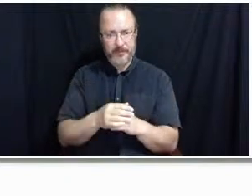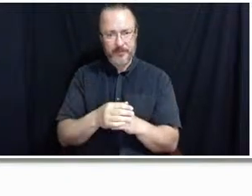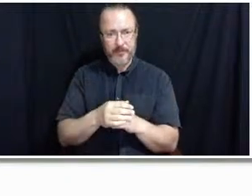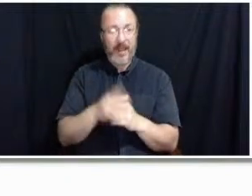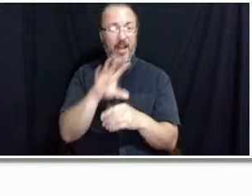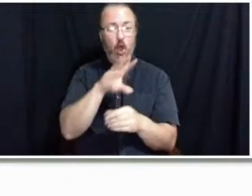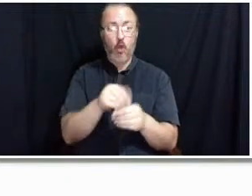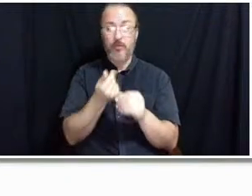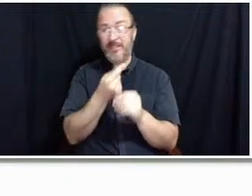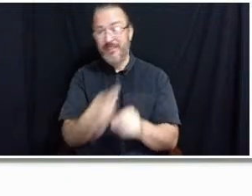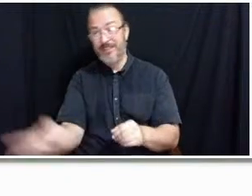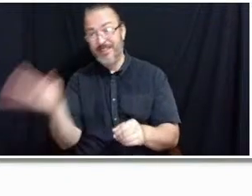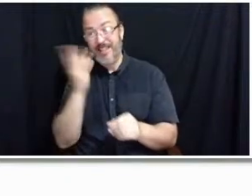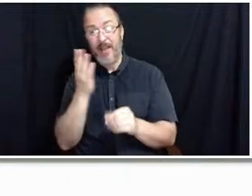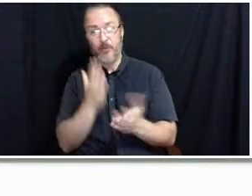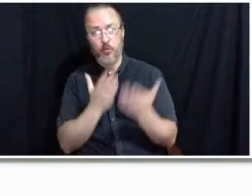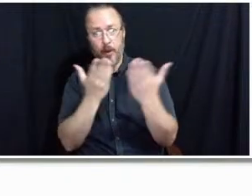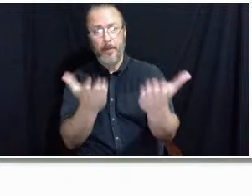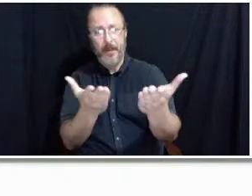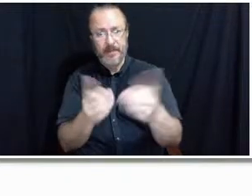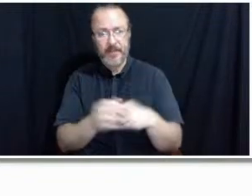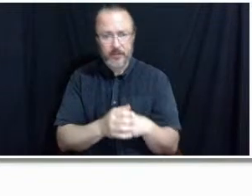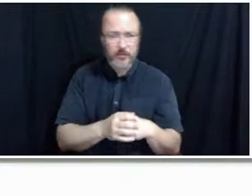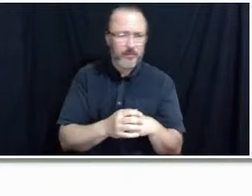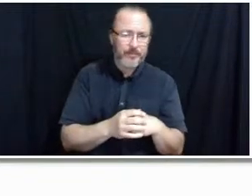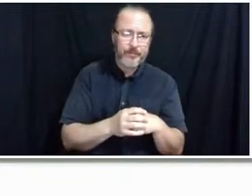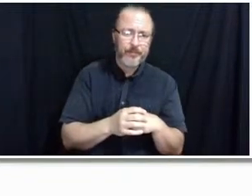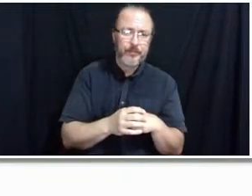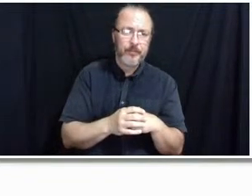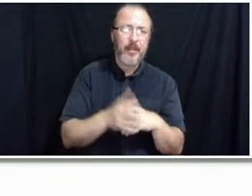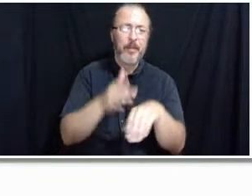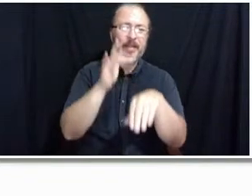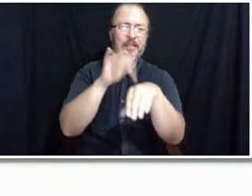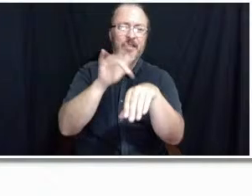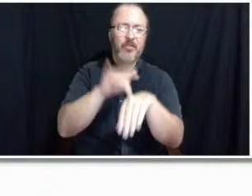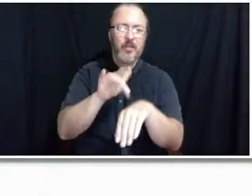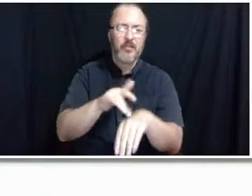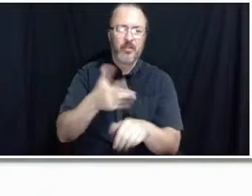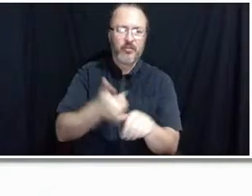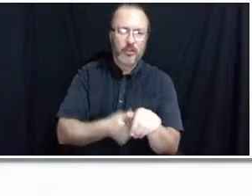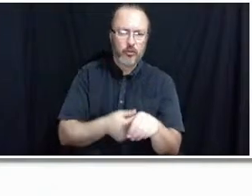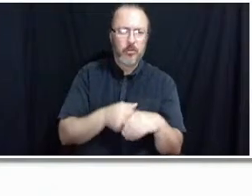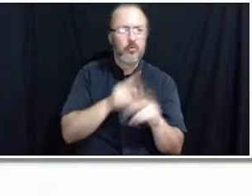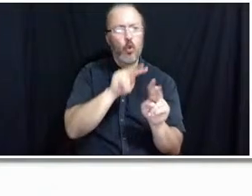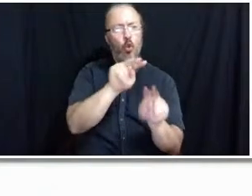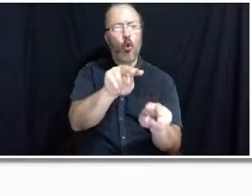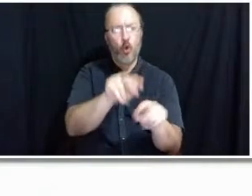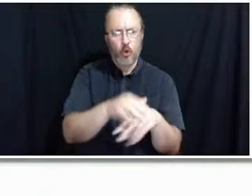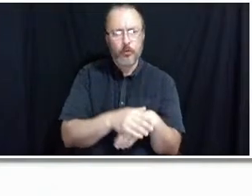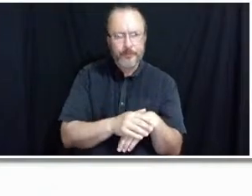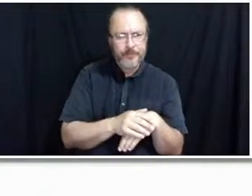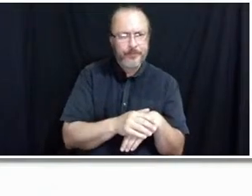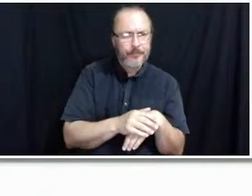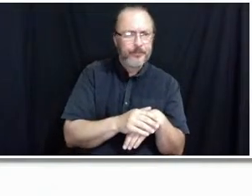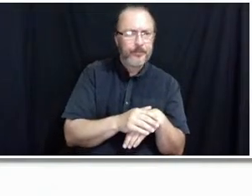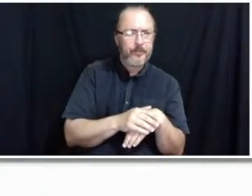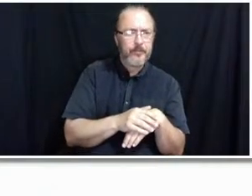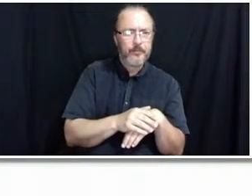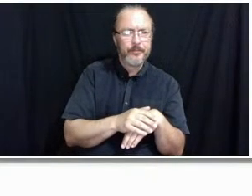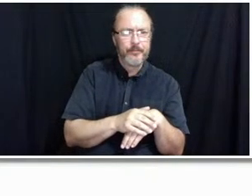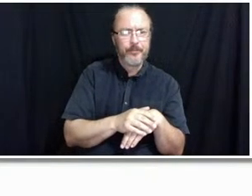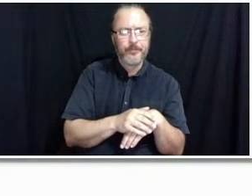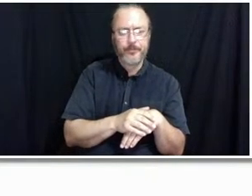d'autres recommandations. Je vais vous présenter brièvement ces recommandations. Je vous invite à examiner les détails dans le rapport